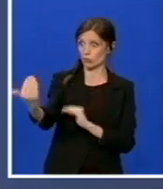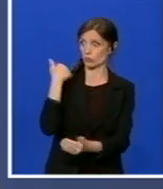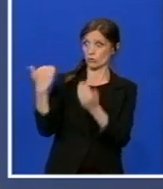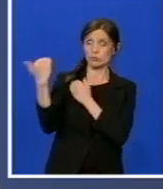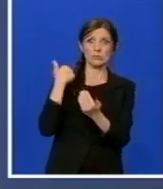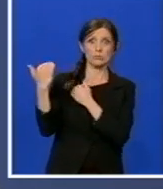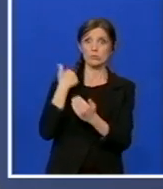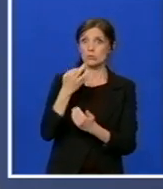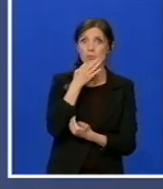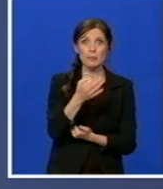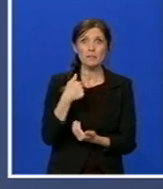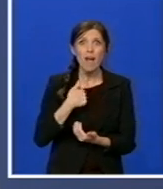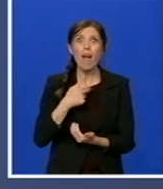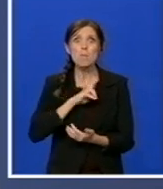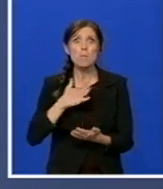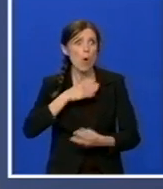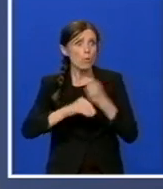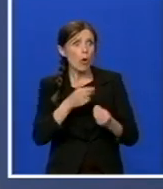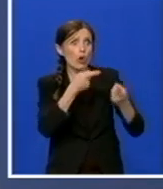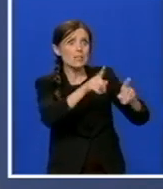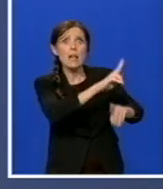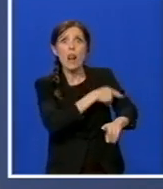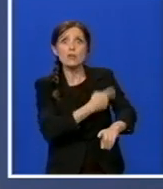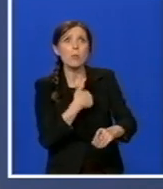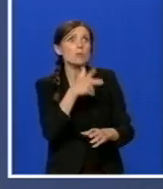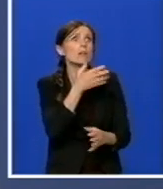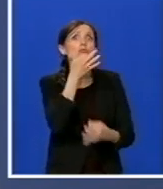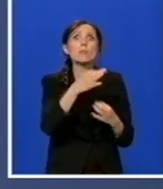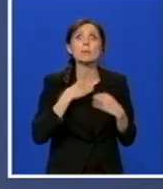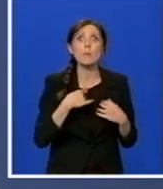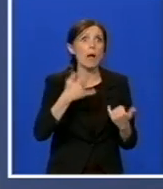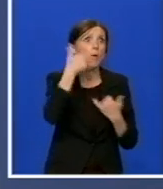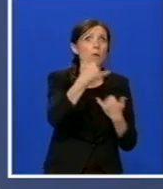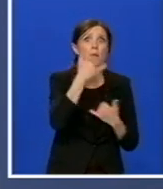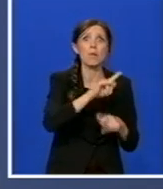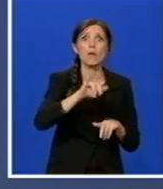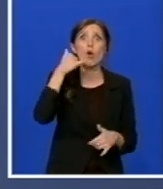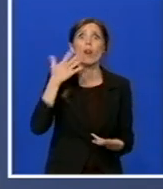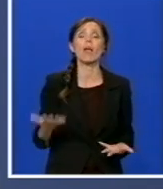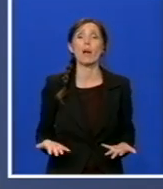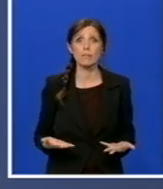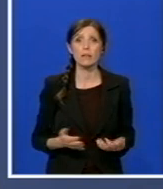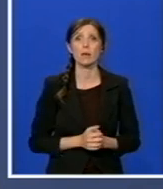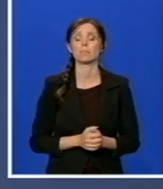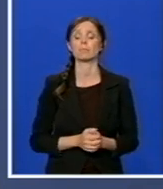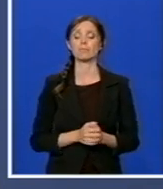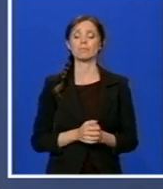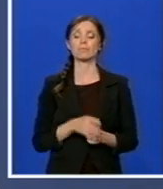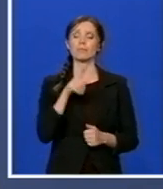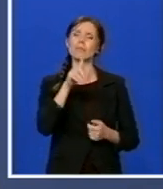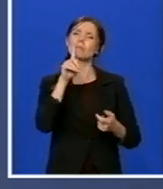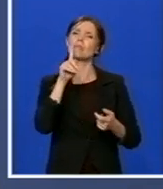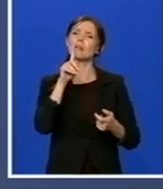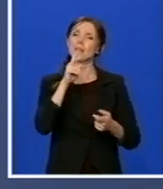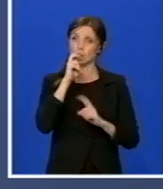pitanje njihovo. Hvala. Što se tiče preventivnih mera, to nekako stalno ističemo